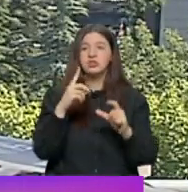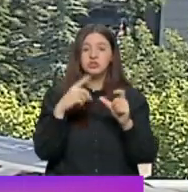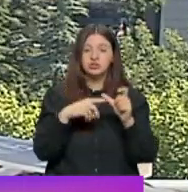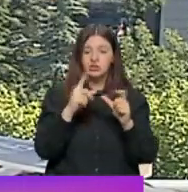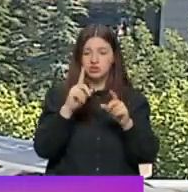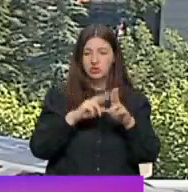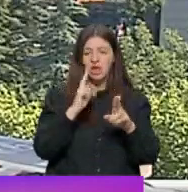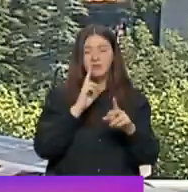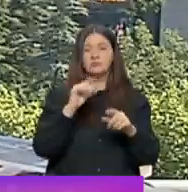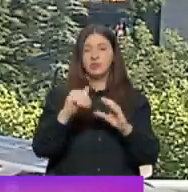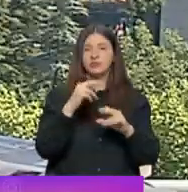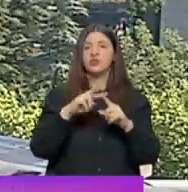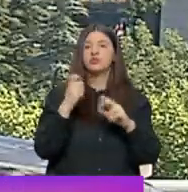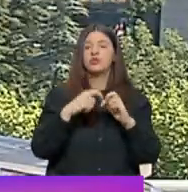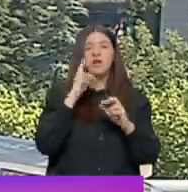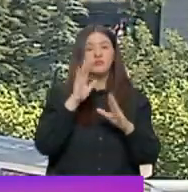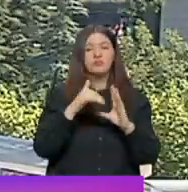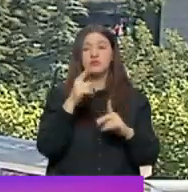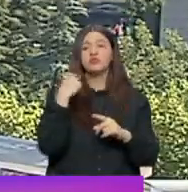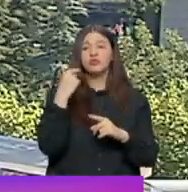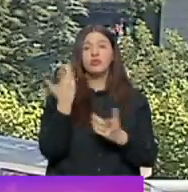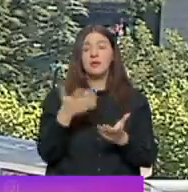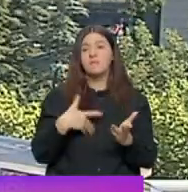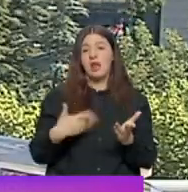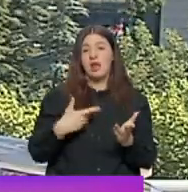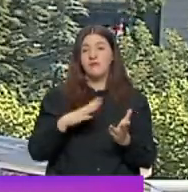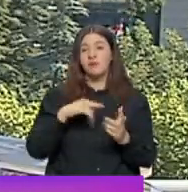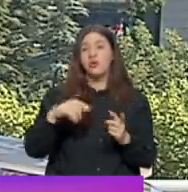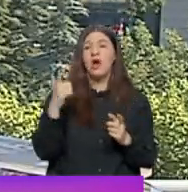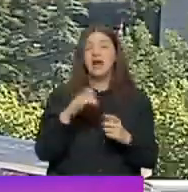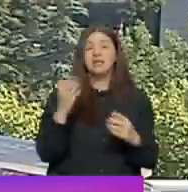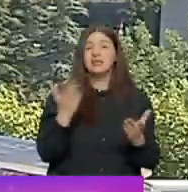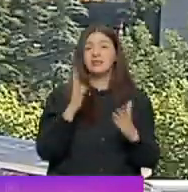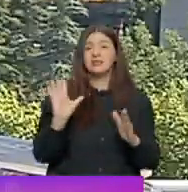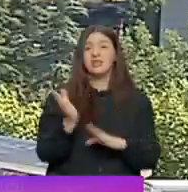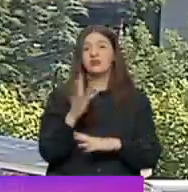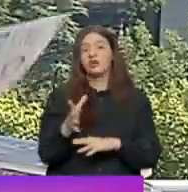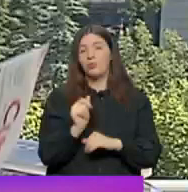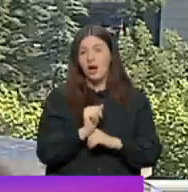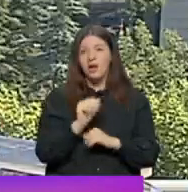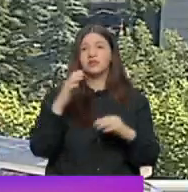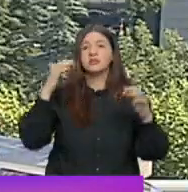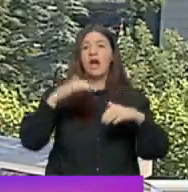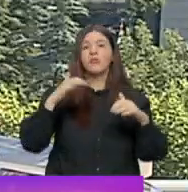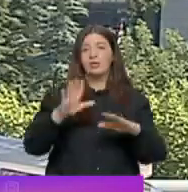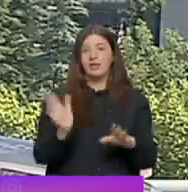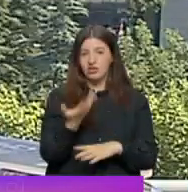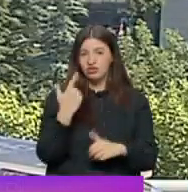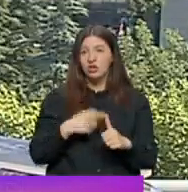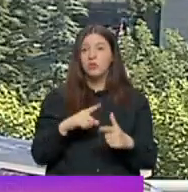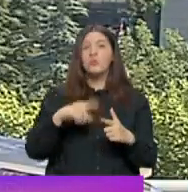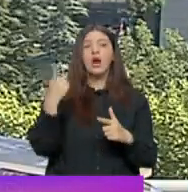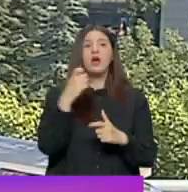Hanım yazmış, Nur Hanım yazmış. Sizin düşüncelerinizde merak ediyoruz. Bu ay nasıl geçti acaba? Yağmurlarla geçti. Bu